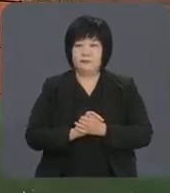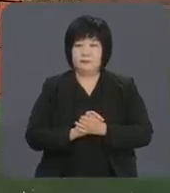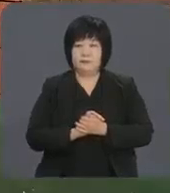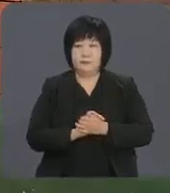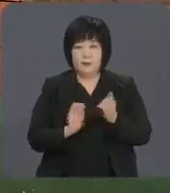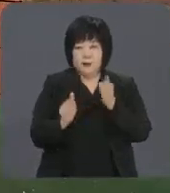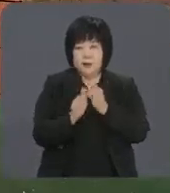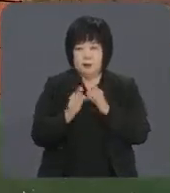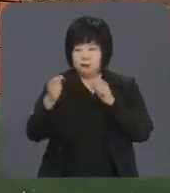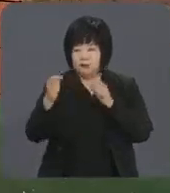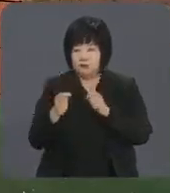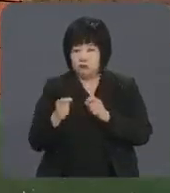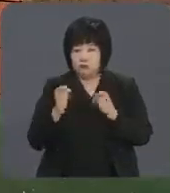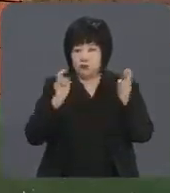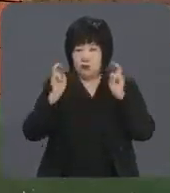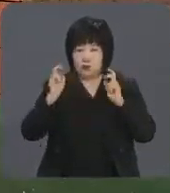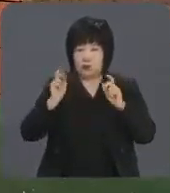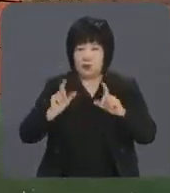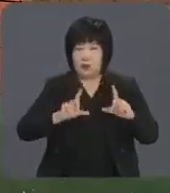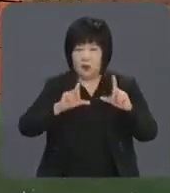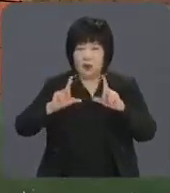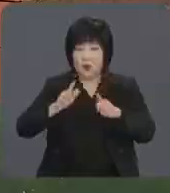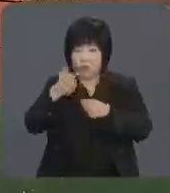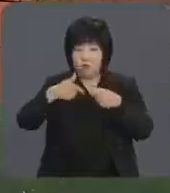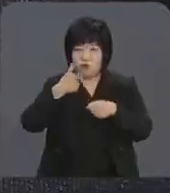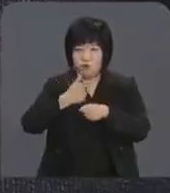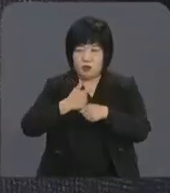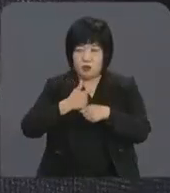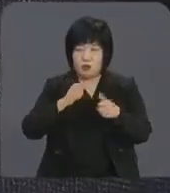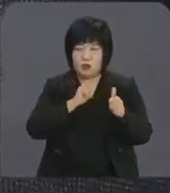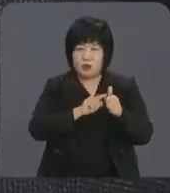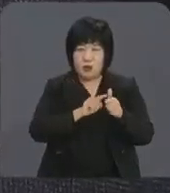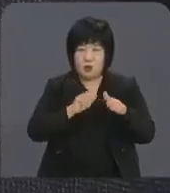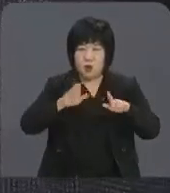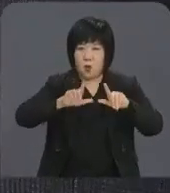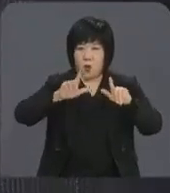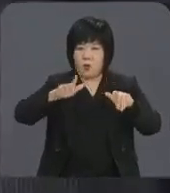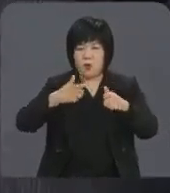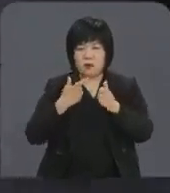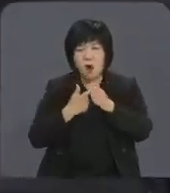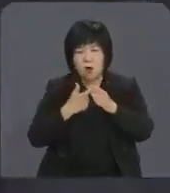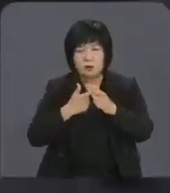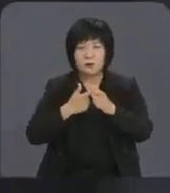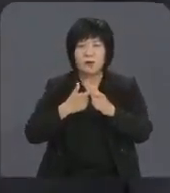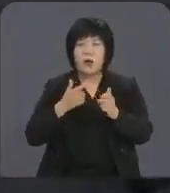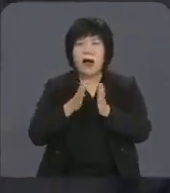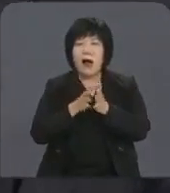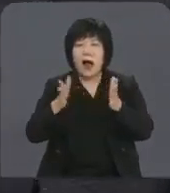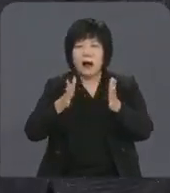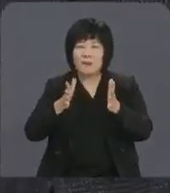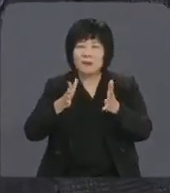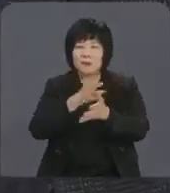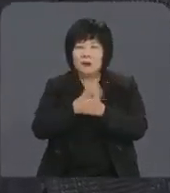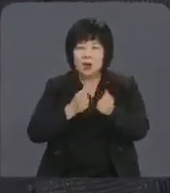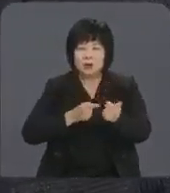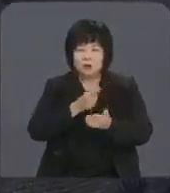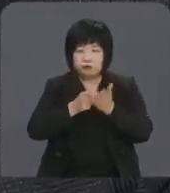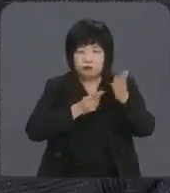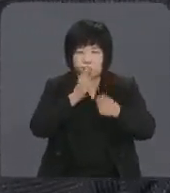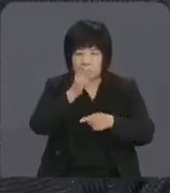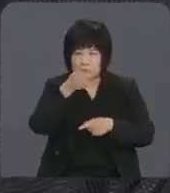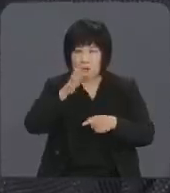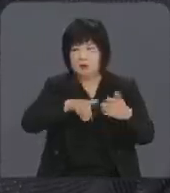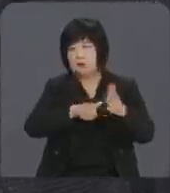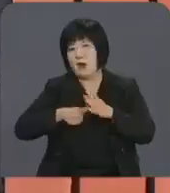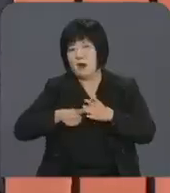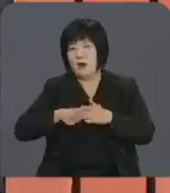결혼을 앞둔 직장 생활 6년 차에 양 성규 씨 올해 만 대여섯번 아파트 청약을 넣었지만 모두 실패했습니다